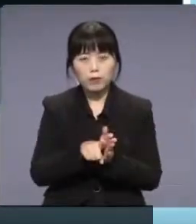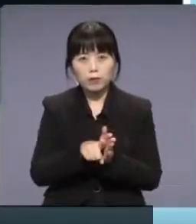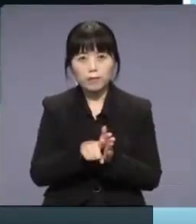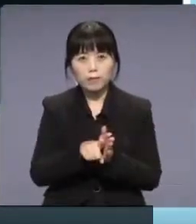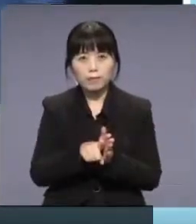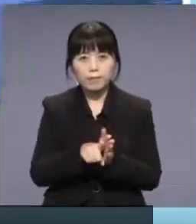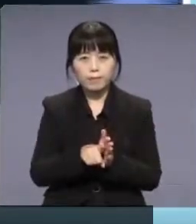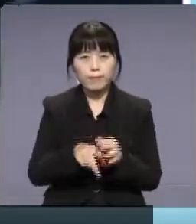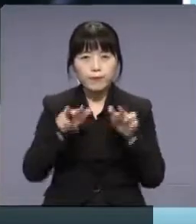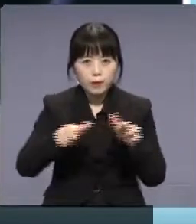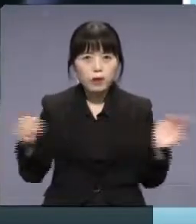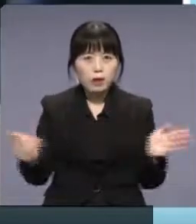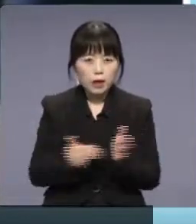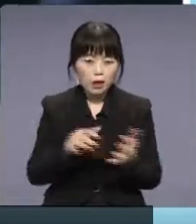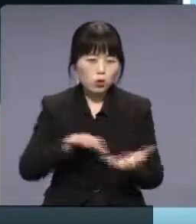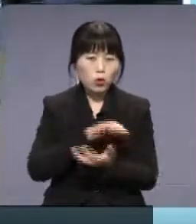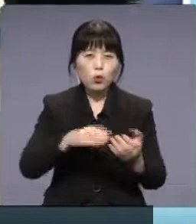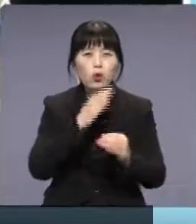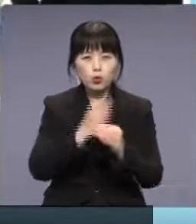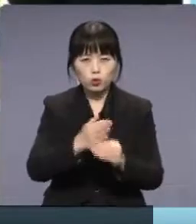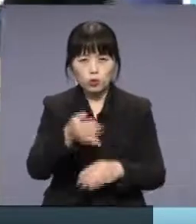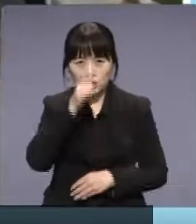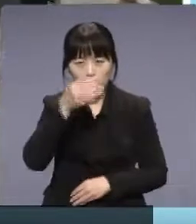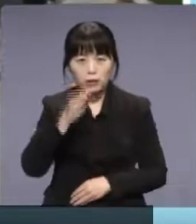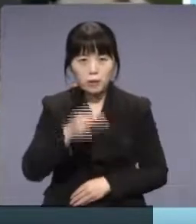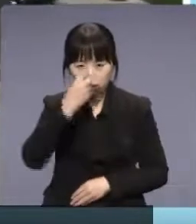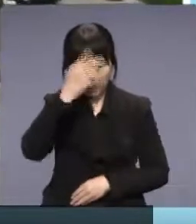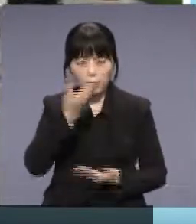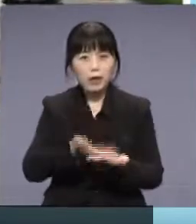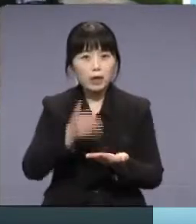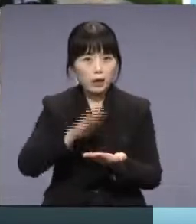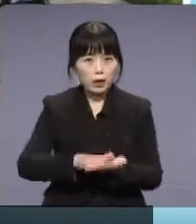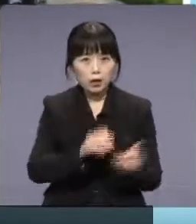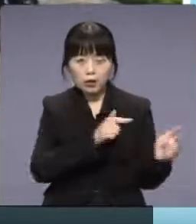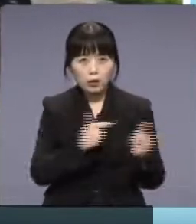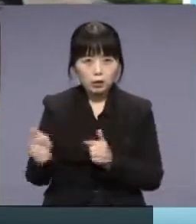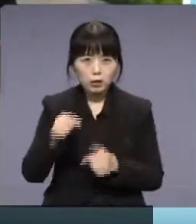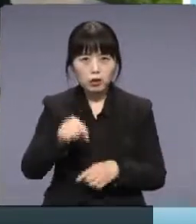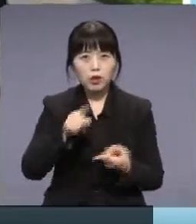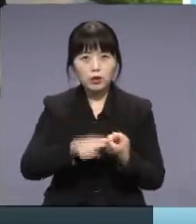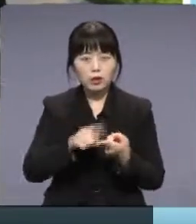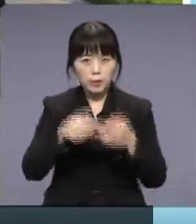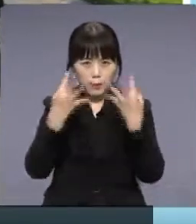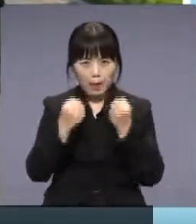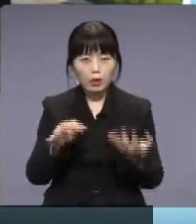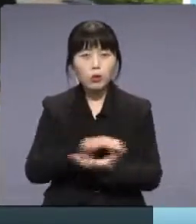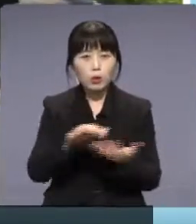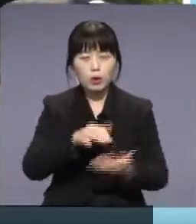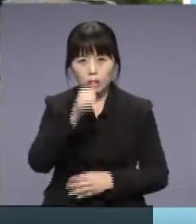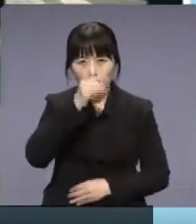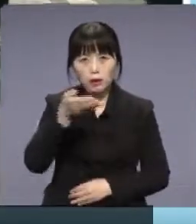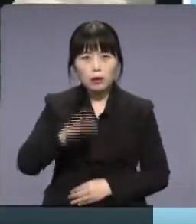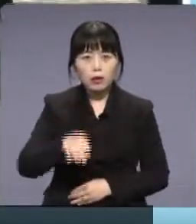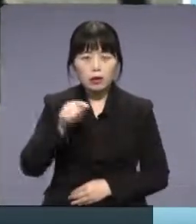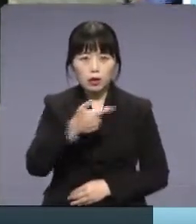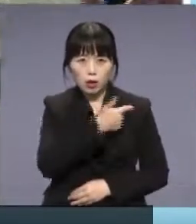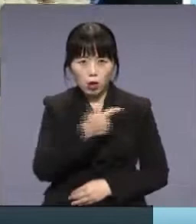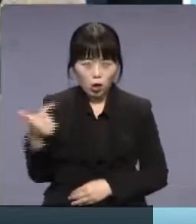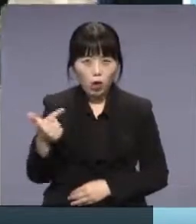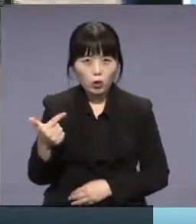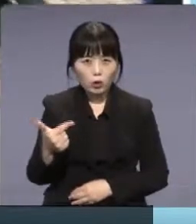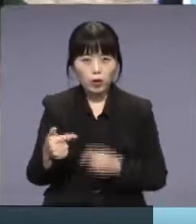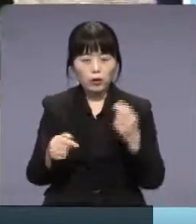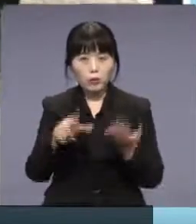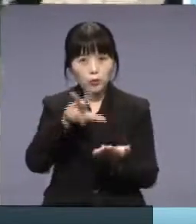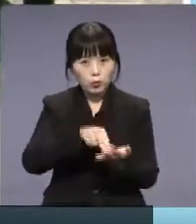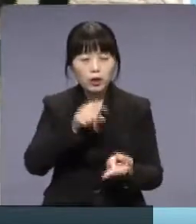뭐 이제 지금까지 논란이 되고 있긴 합니다만 검찰 개혁이라든지 뭐 이런 것들 뭐 이런 것들이 많이 논란이 됐었는데 이런 거대 담론적인